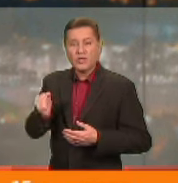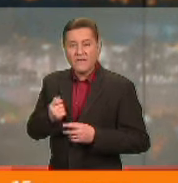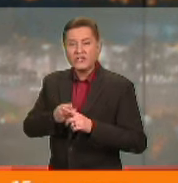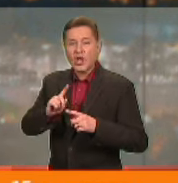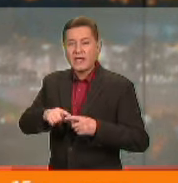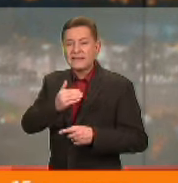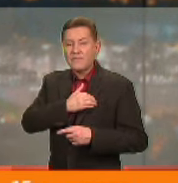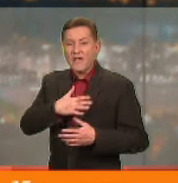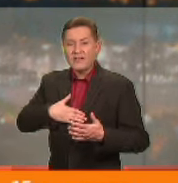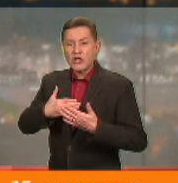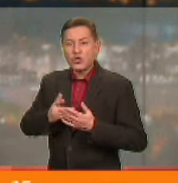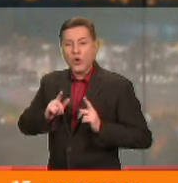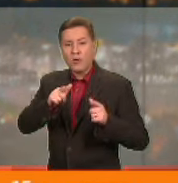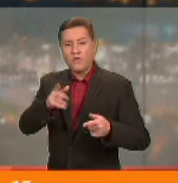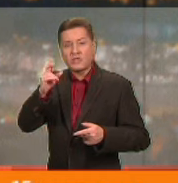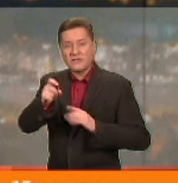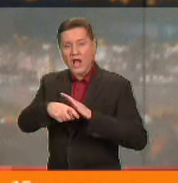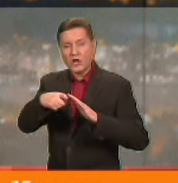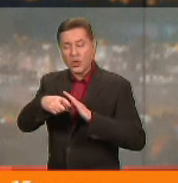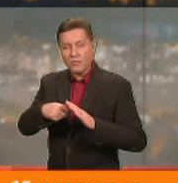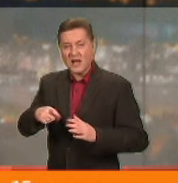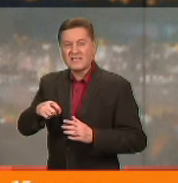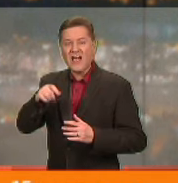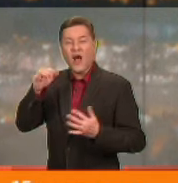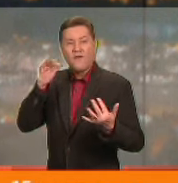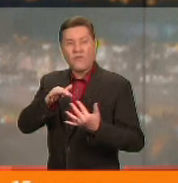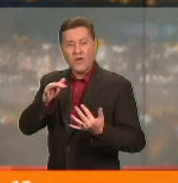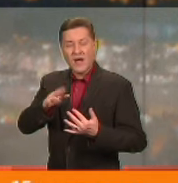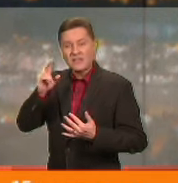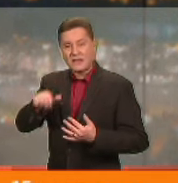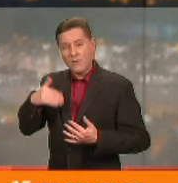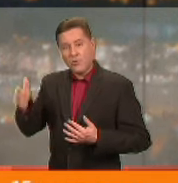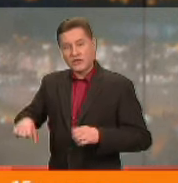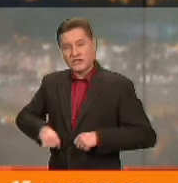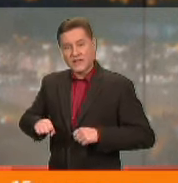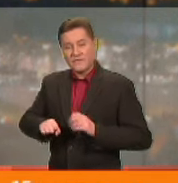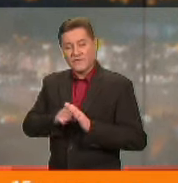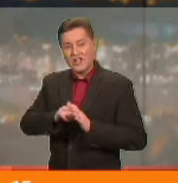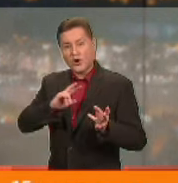збирається добровольцем на Донбас воювати на боці терористів? Дивіться у вікнах вже завтра.